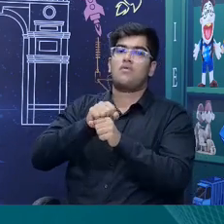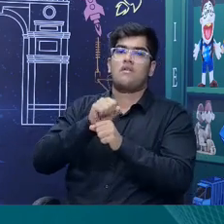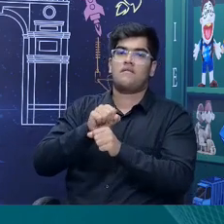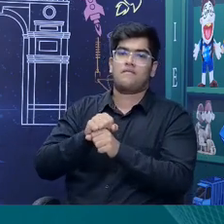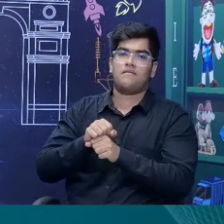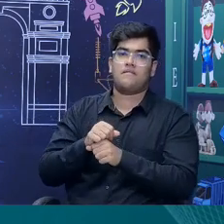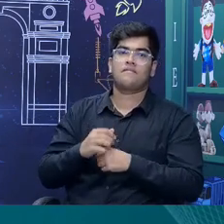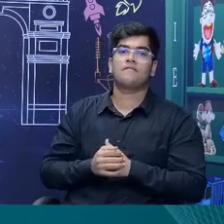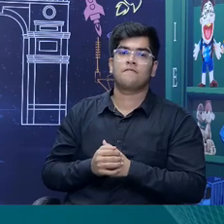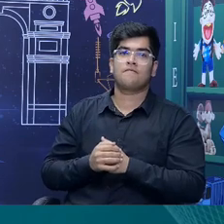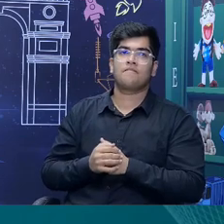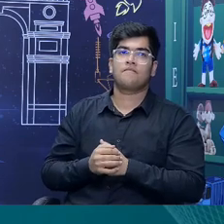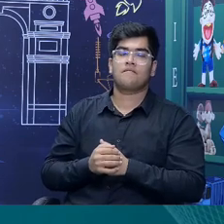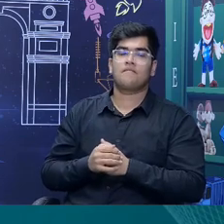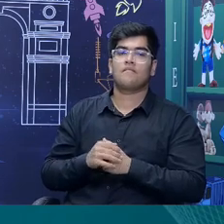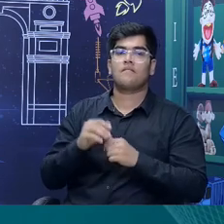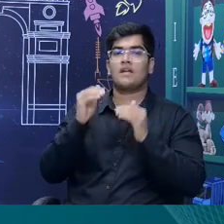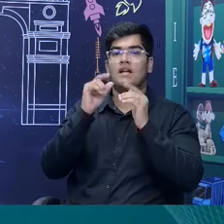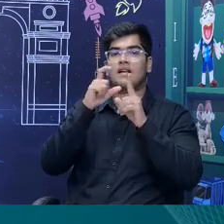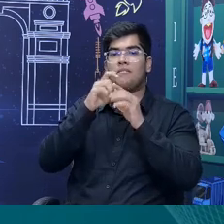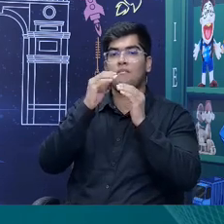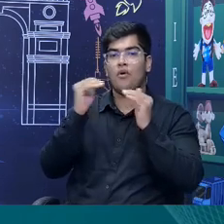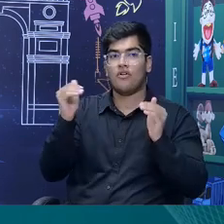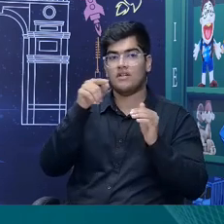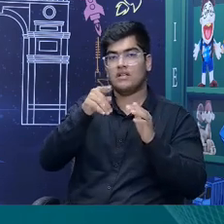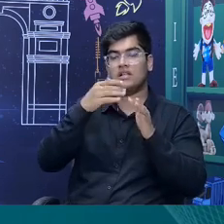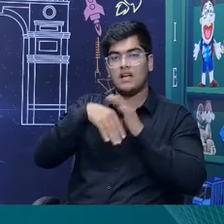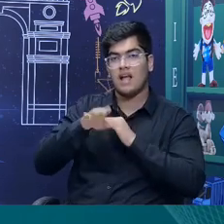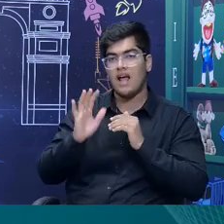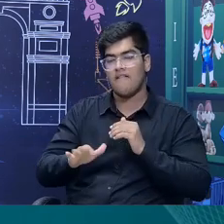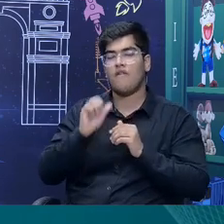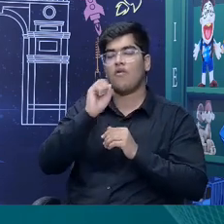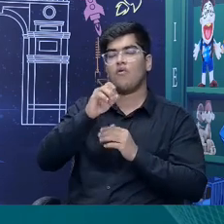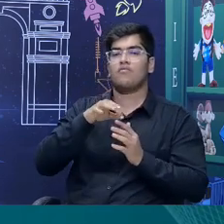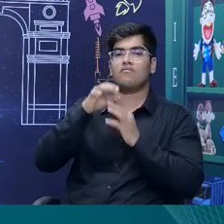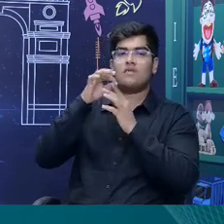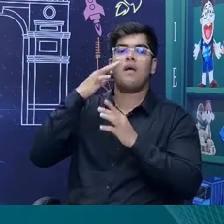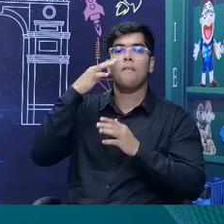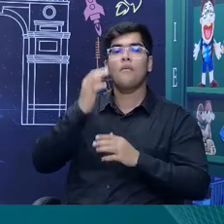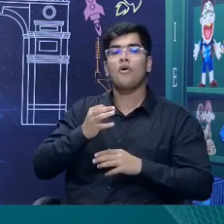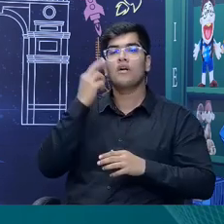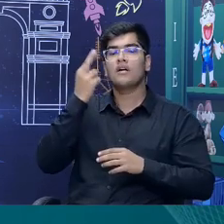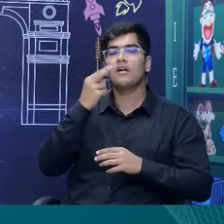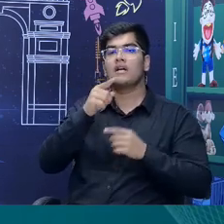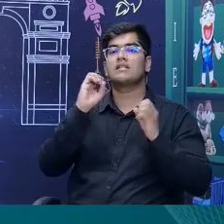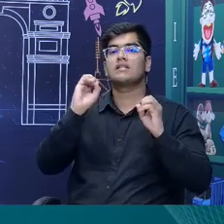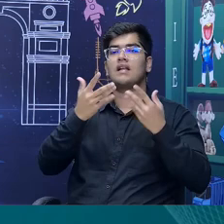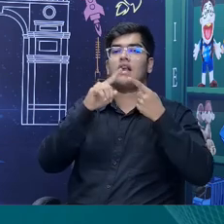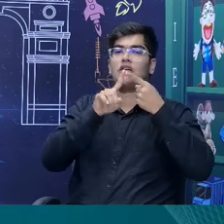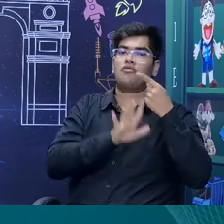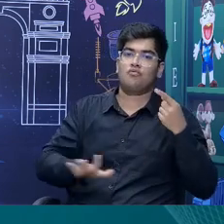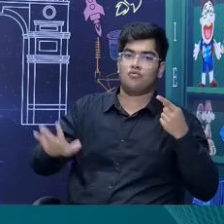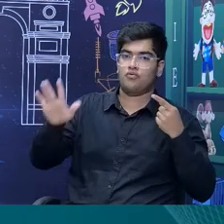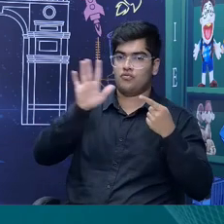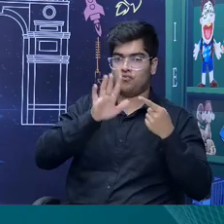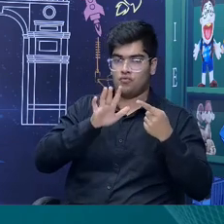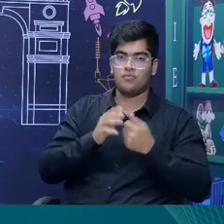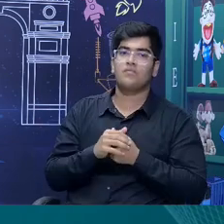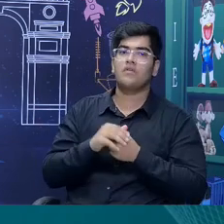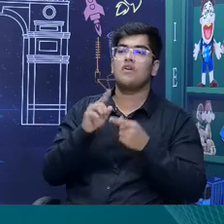हस इट्स साइनिफिकेंस बिकॉज़ इट्स एन सब्जेक्ट डेट दी डेवलप्ड इन यूरोप तो यूरोप में ड्यूरिंग डी